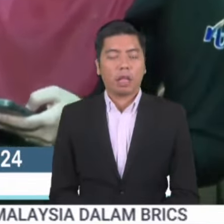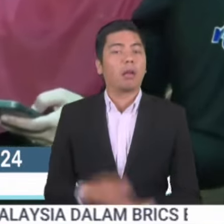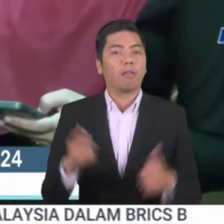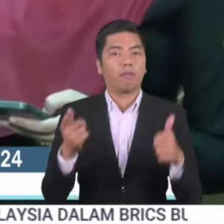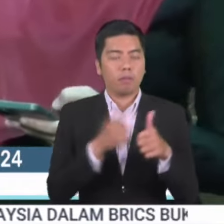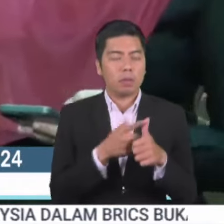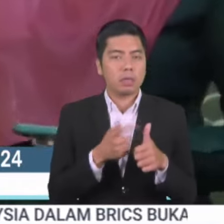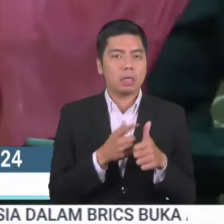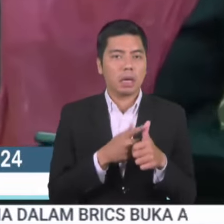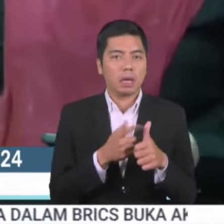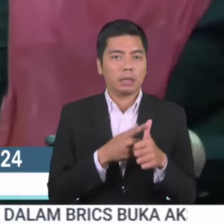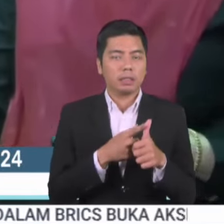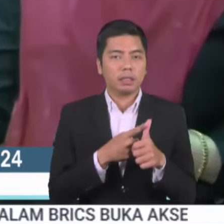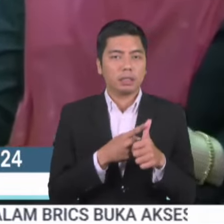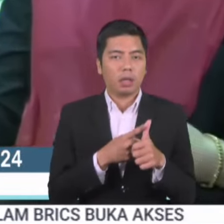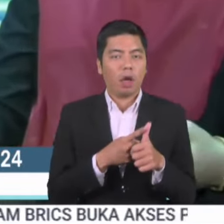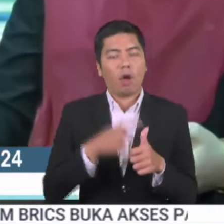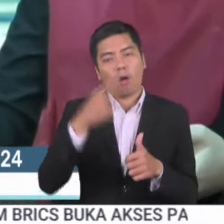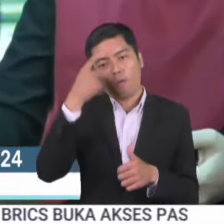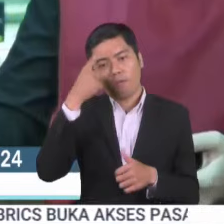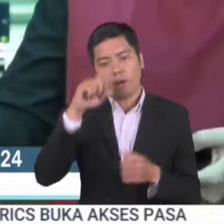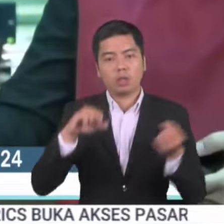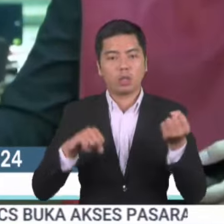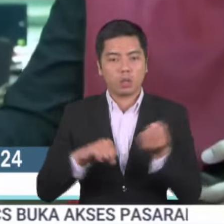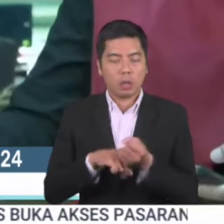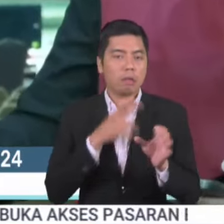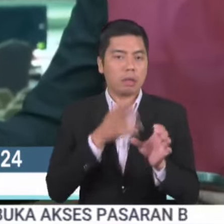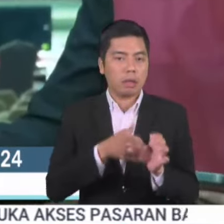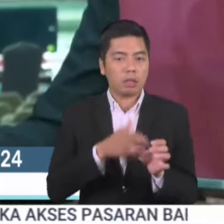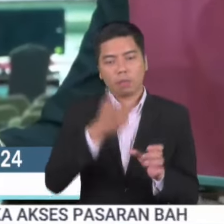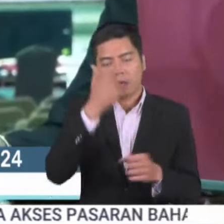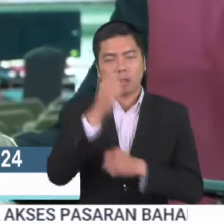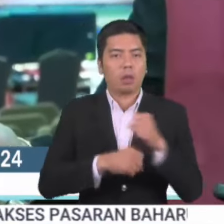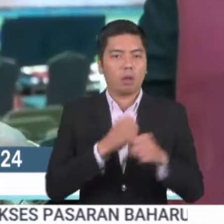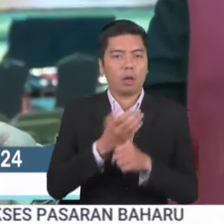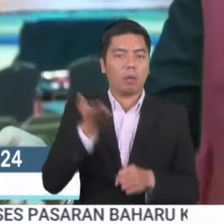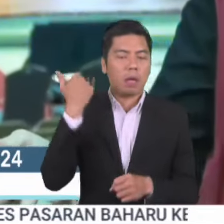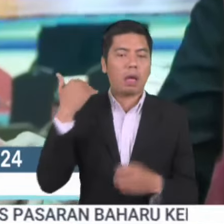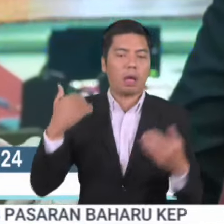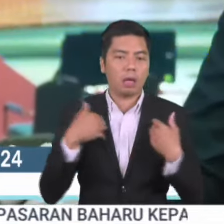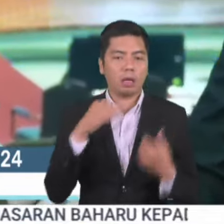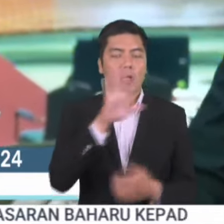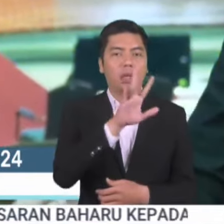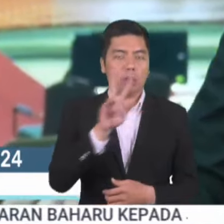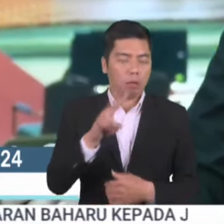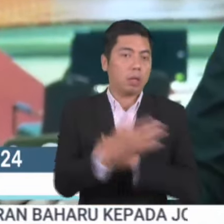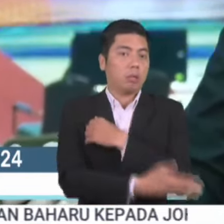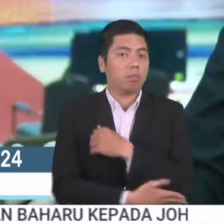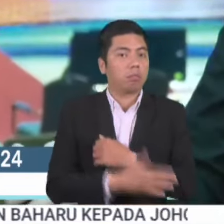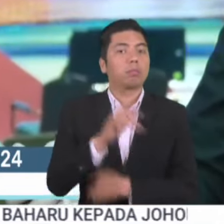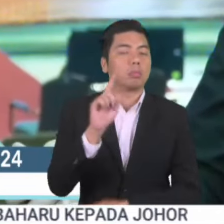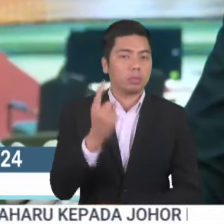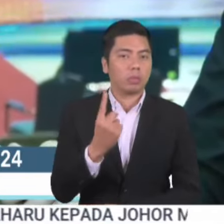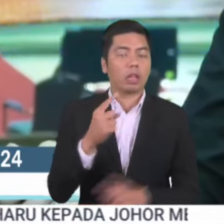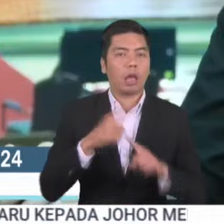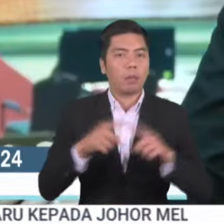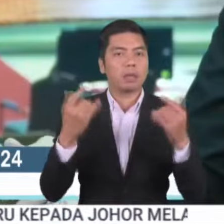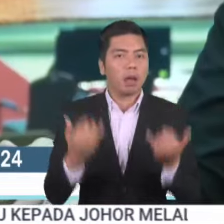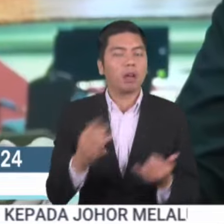Alisa, dari segi orang kata peningkatan sokongan penyertaan tu, sebab tahun lepas kita ada 52 buah negara sahaja. Alhamdulillah